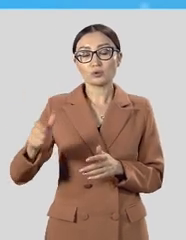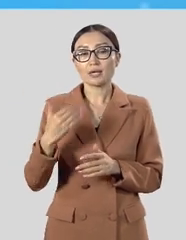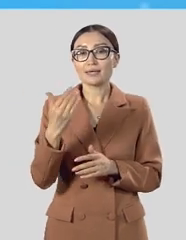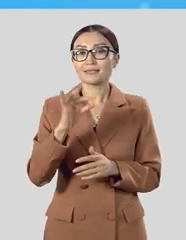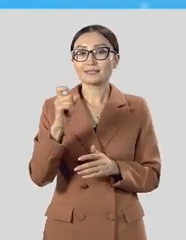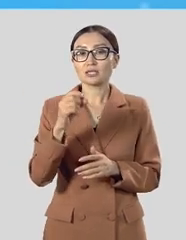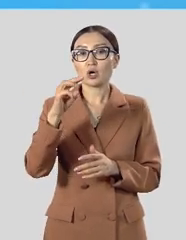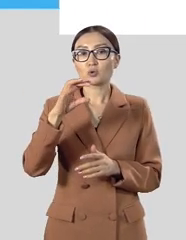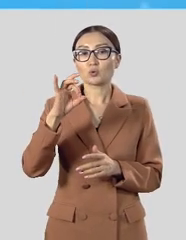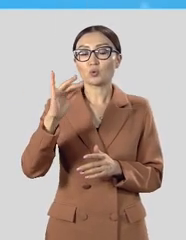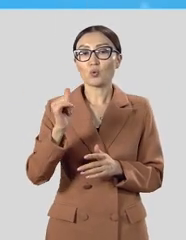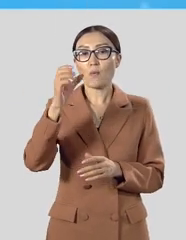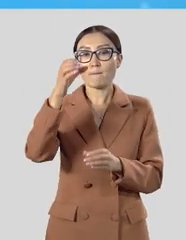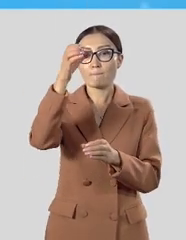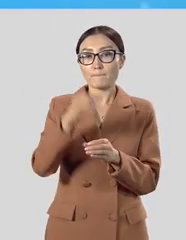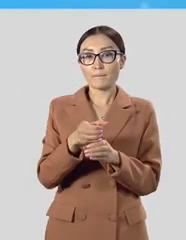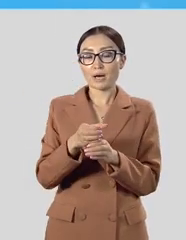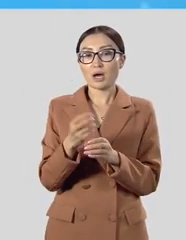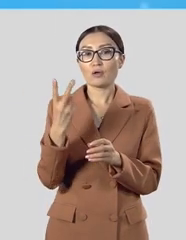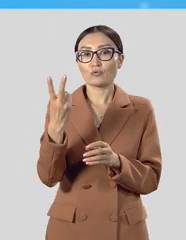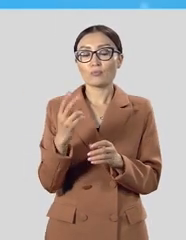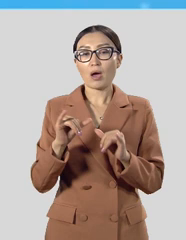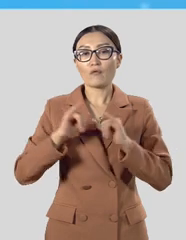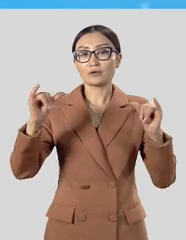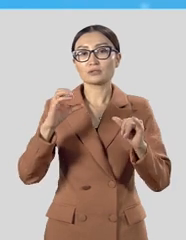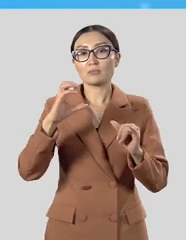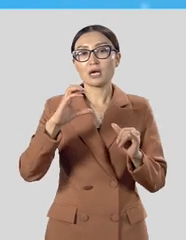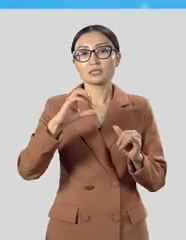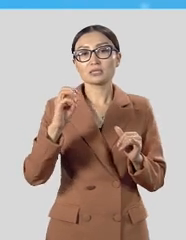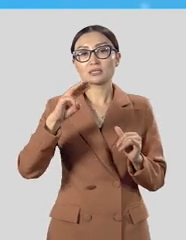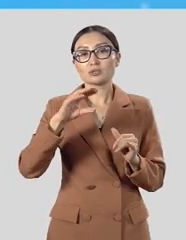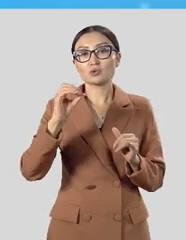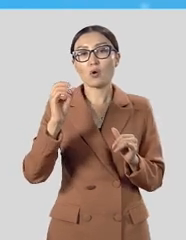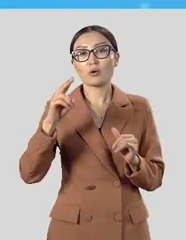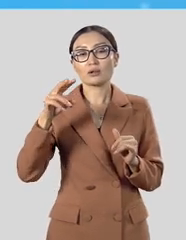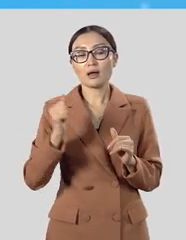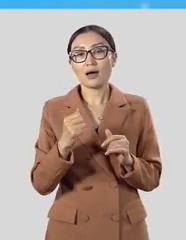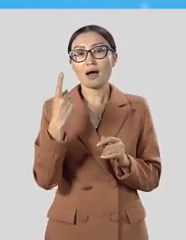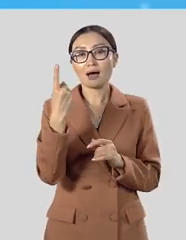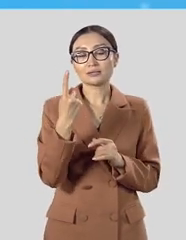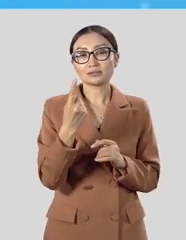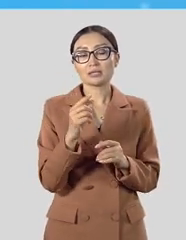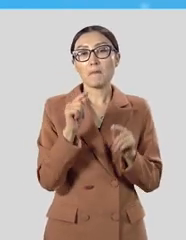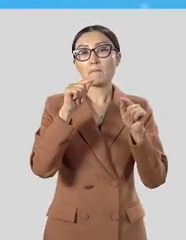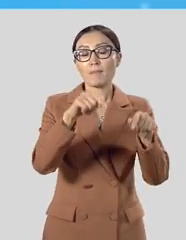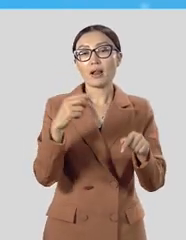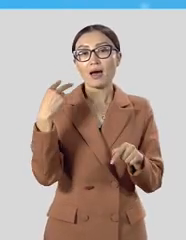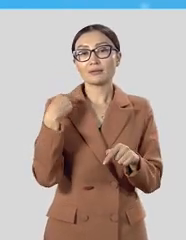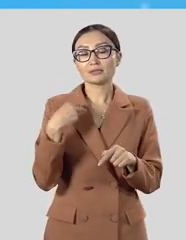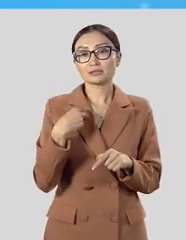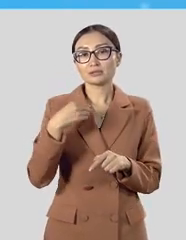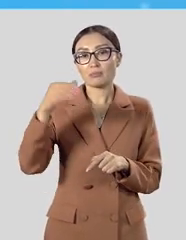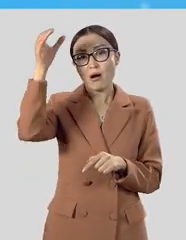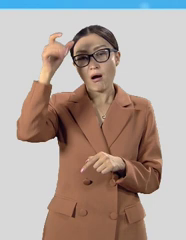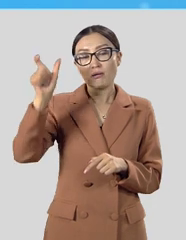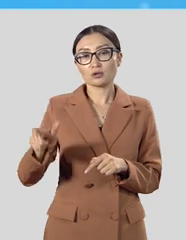трубы, прикрепленной к подставке с двумя увеличительными стеклами. Один такой микроскоп попал к английскому академику